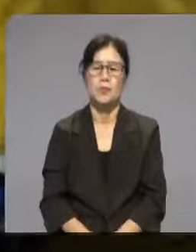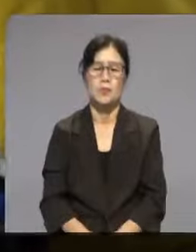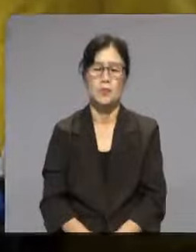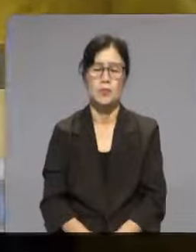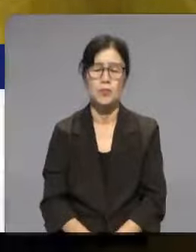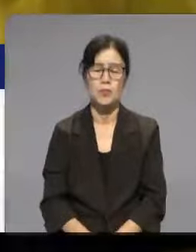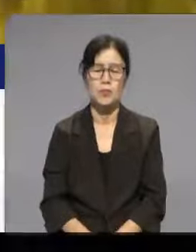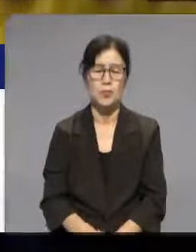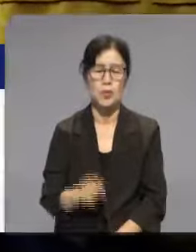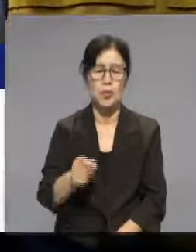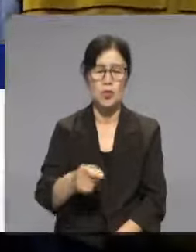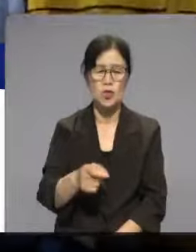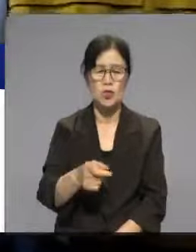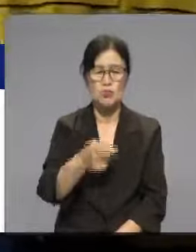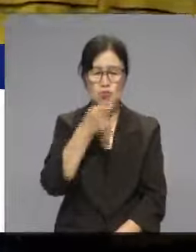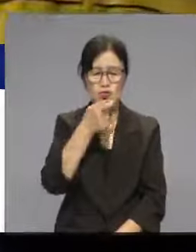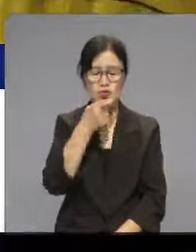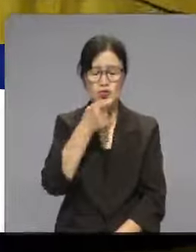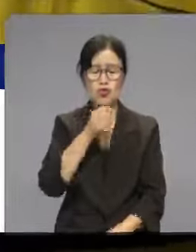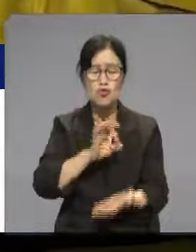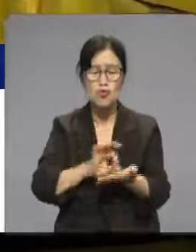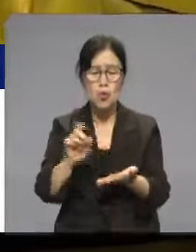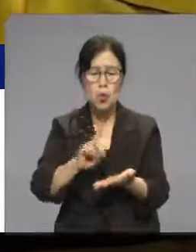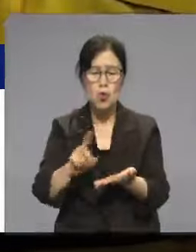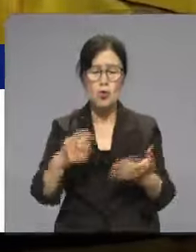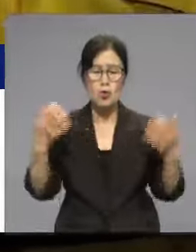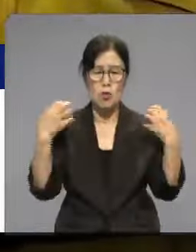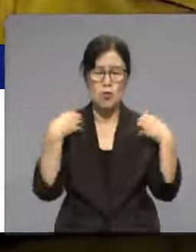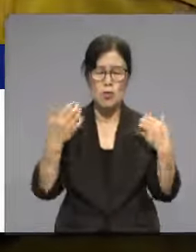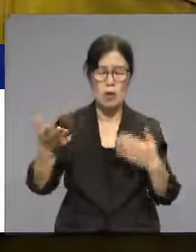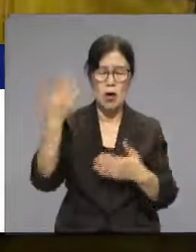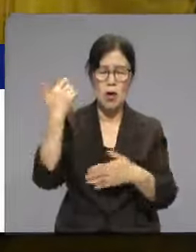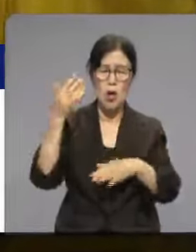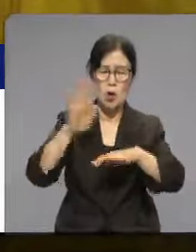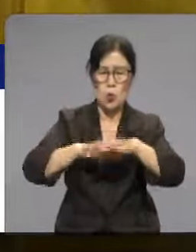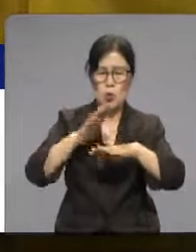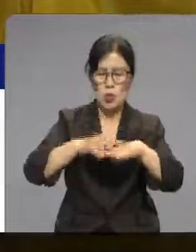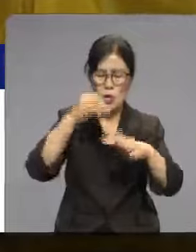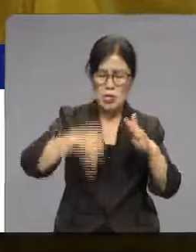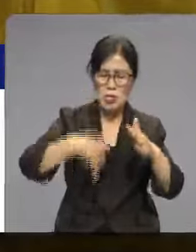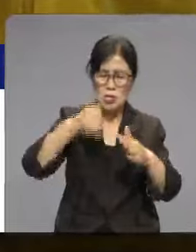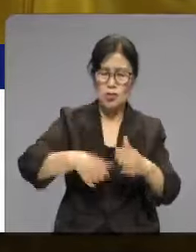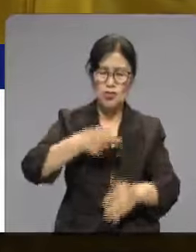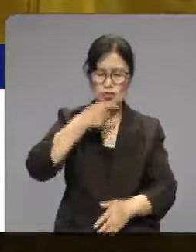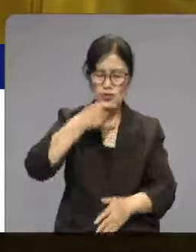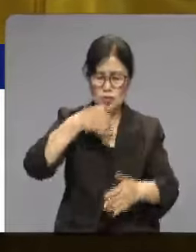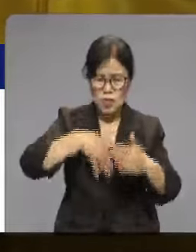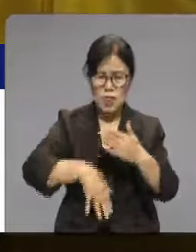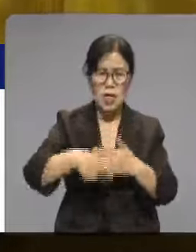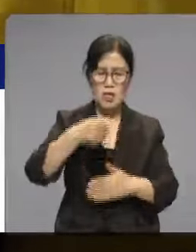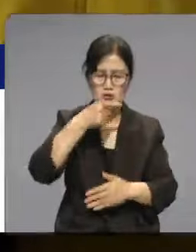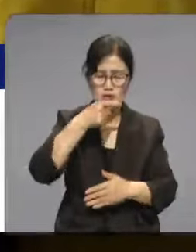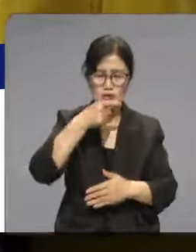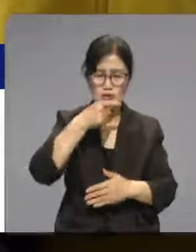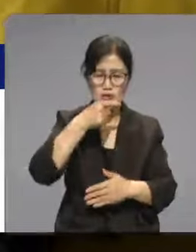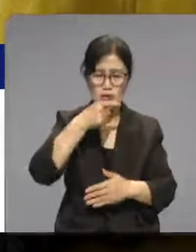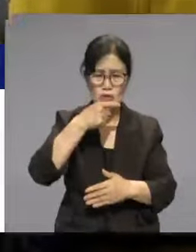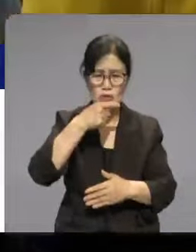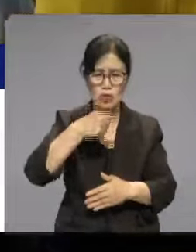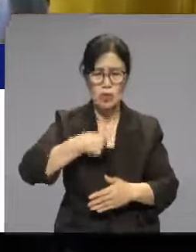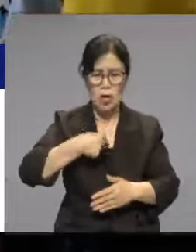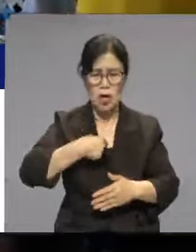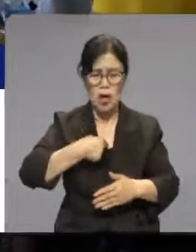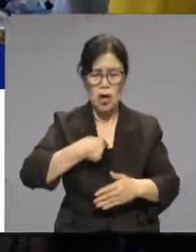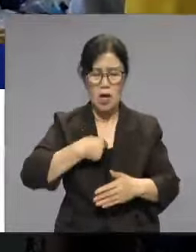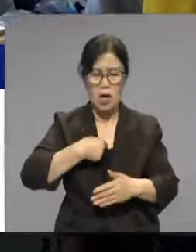겨우 물 쓰는 것이 뭐냐면 정부에서 여기 과거에 농사 짓는 농수용 지하수 있어요. 요 밑에. 그걸